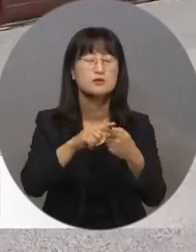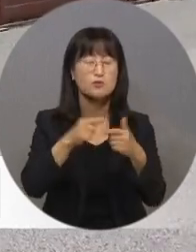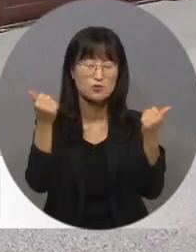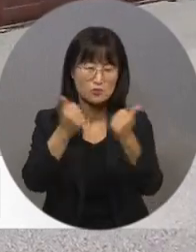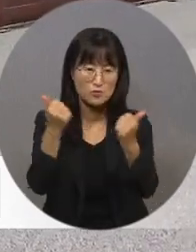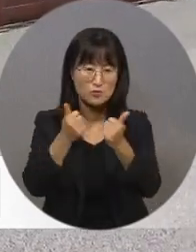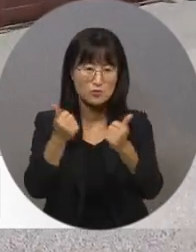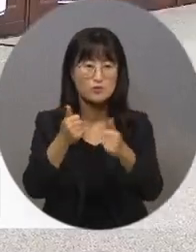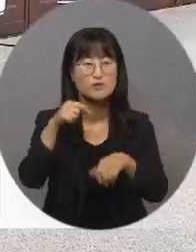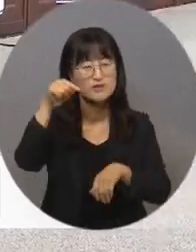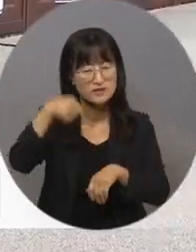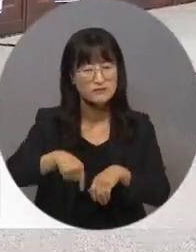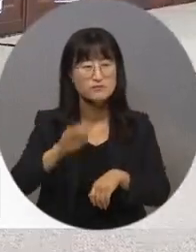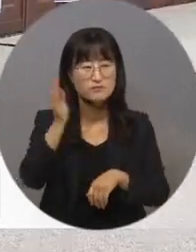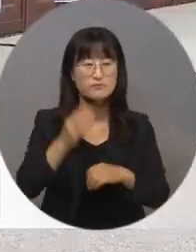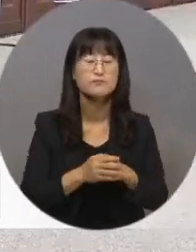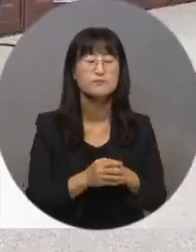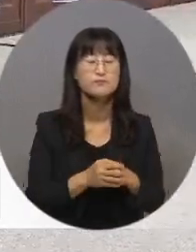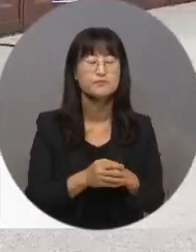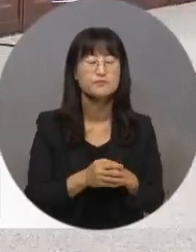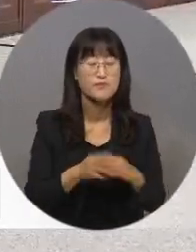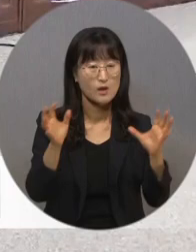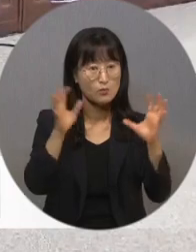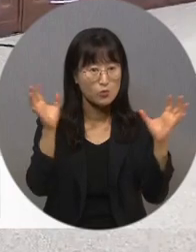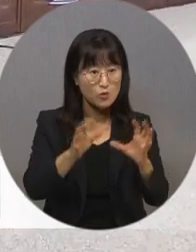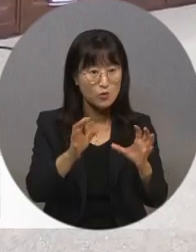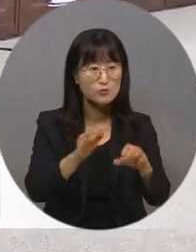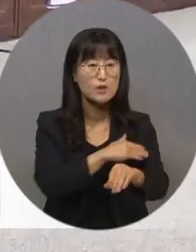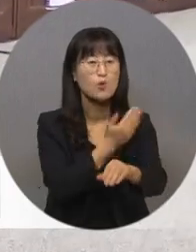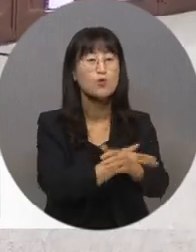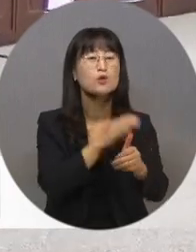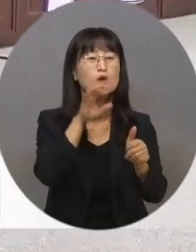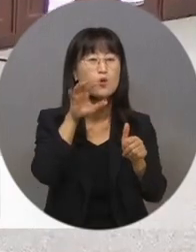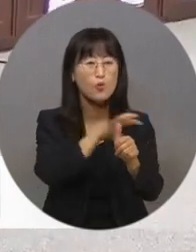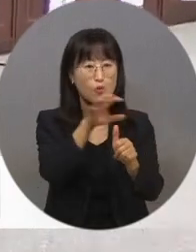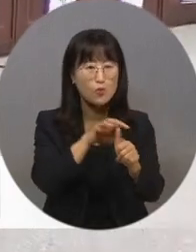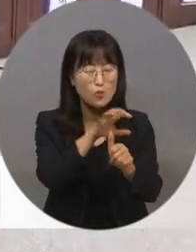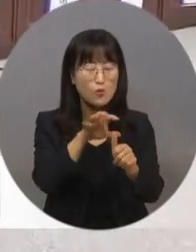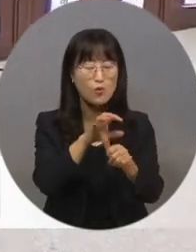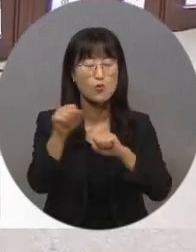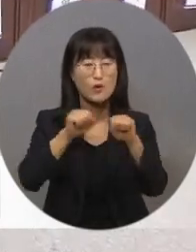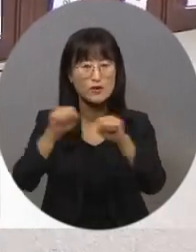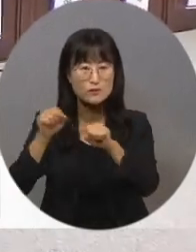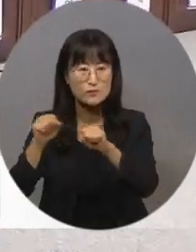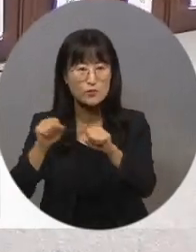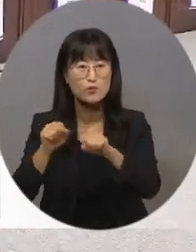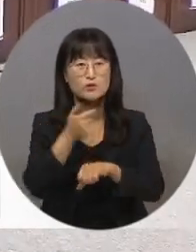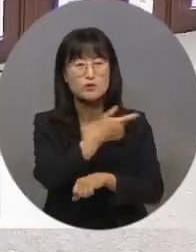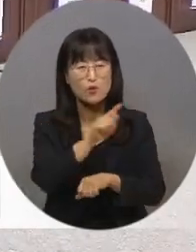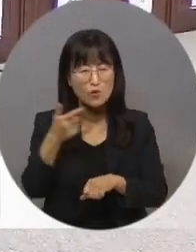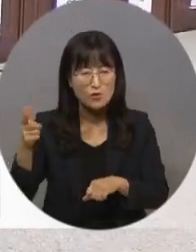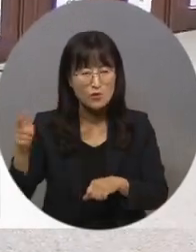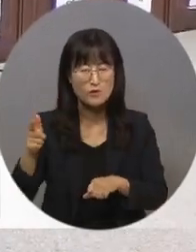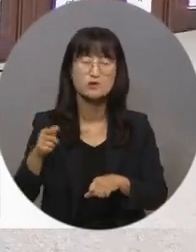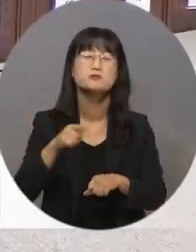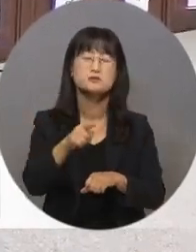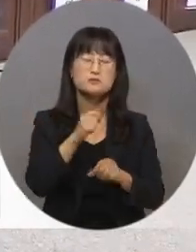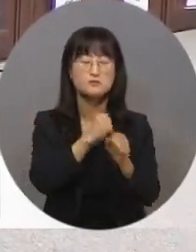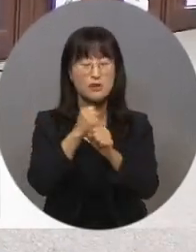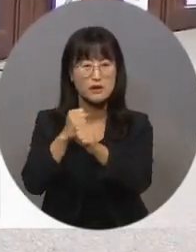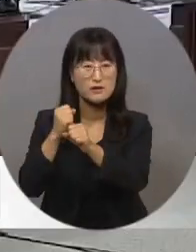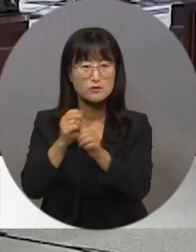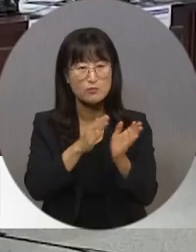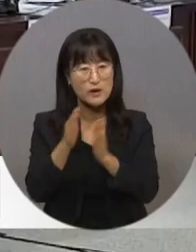이어졌습니다. 이 자리에서 장애인 권익 옹호 활동의 인적, 물적, 자원 확보 어려움에 대한